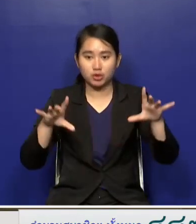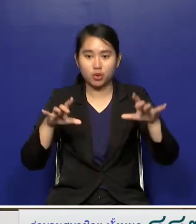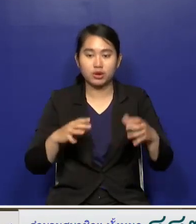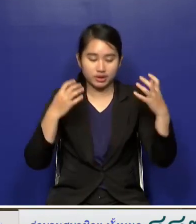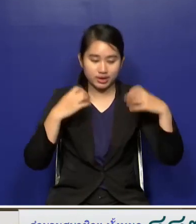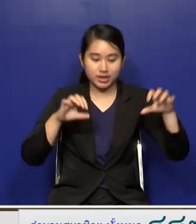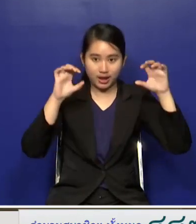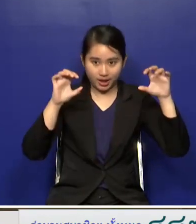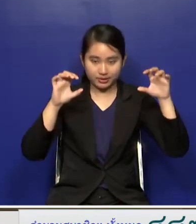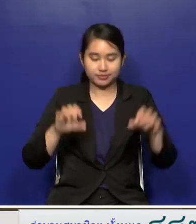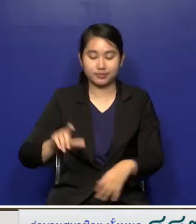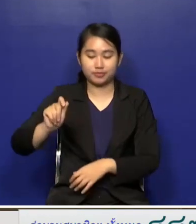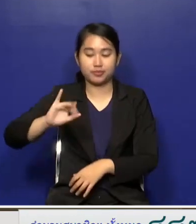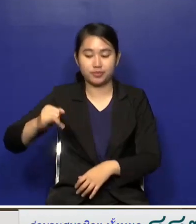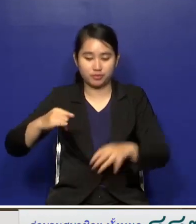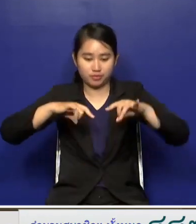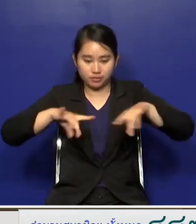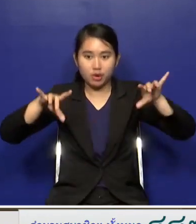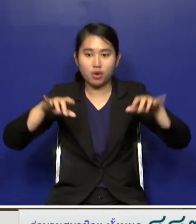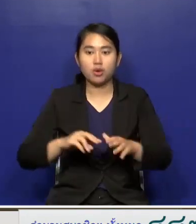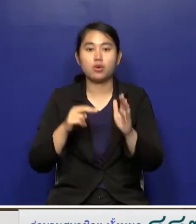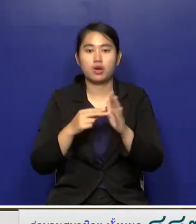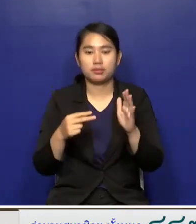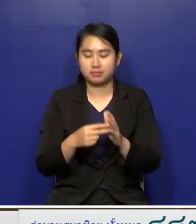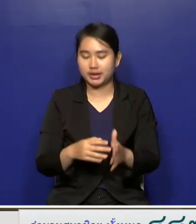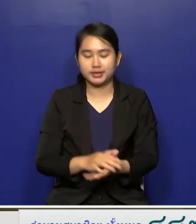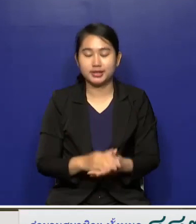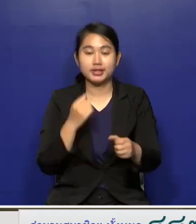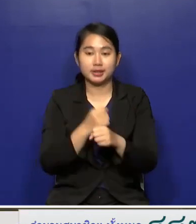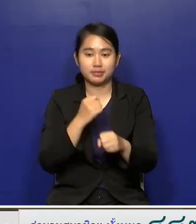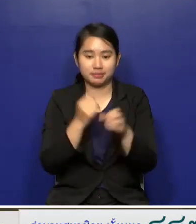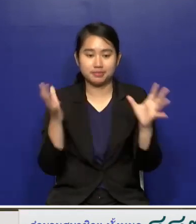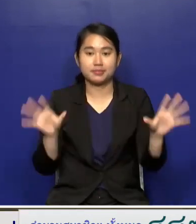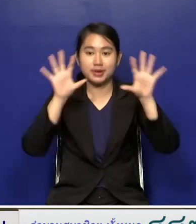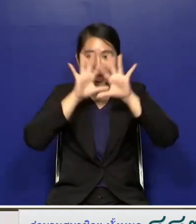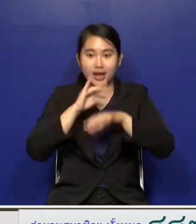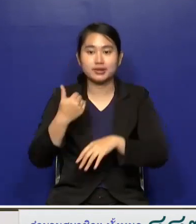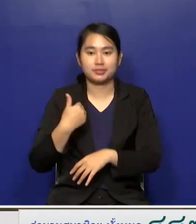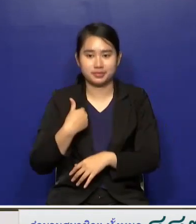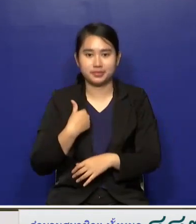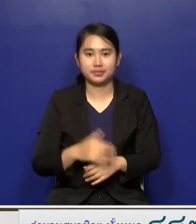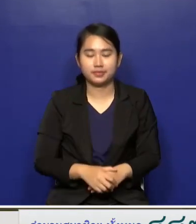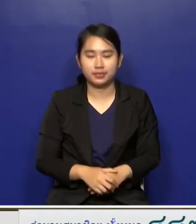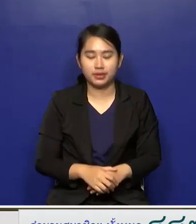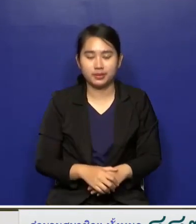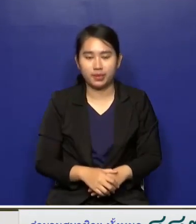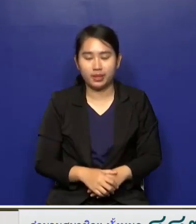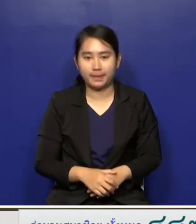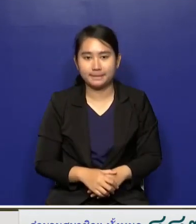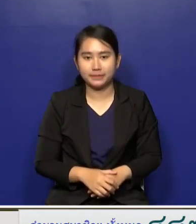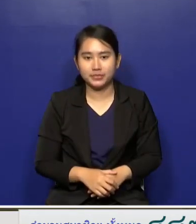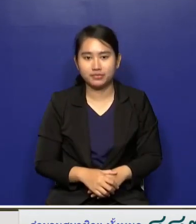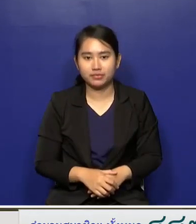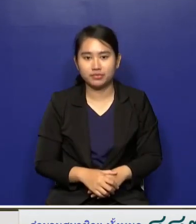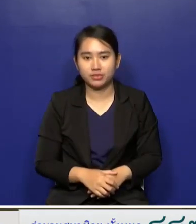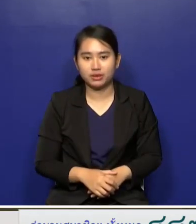กับท้องถิ่นก็ทำให้เกิดความซ้ำซ้อนในภารกิจการถ่ายโอนภารกิจที่ระบุไว้ต